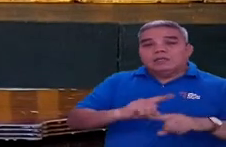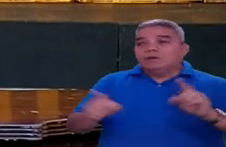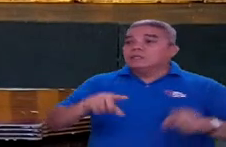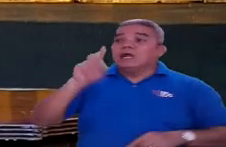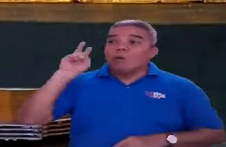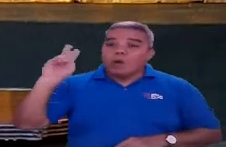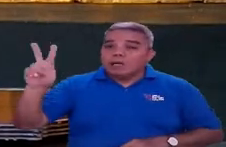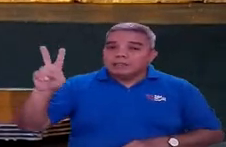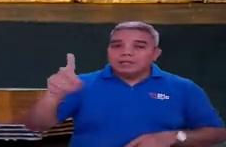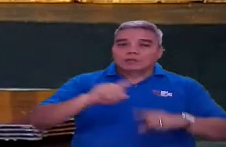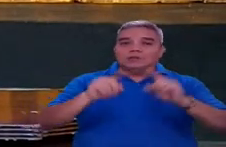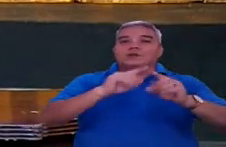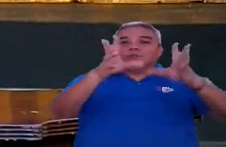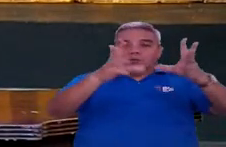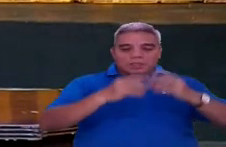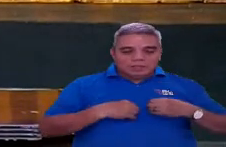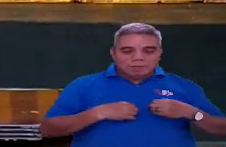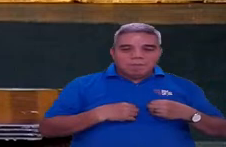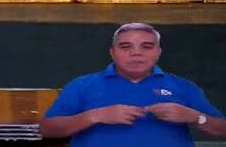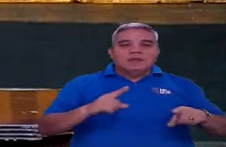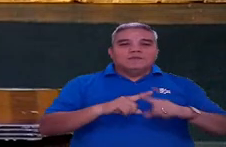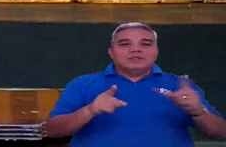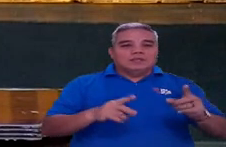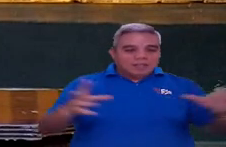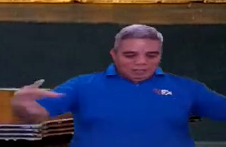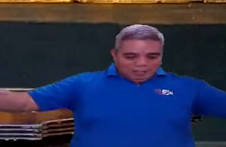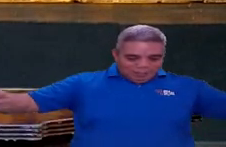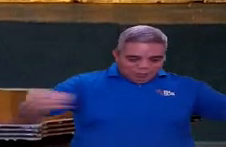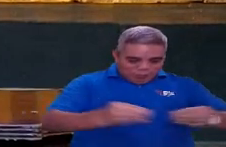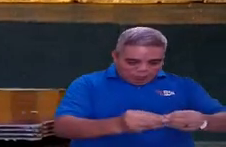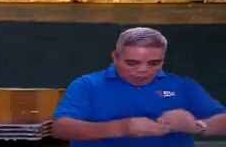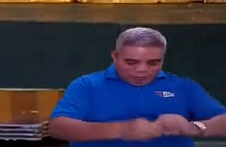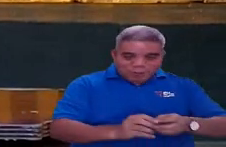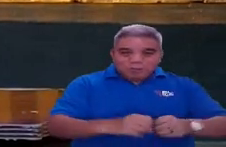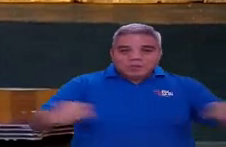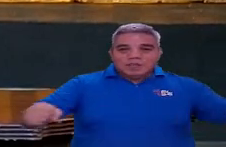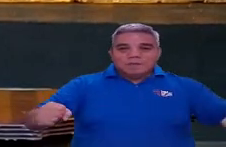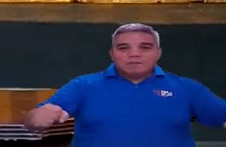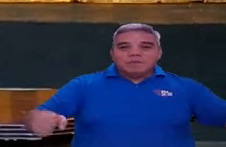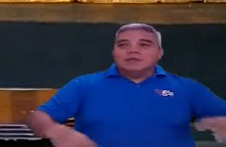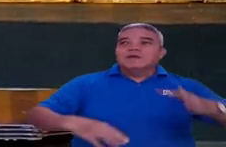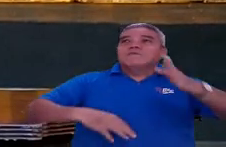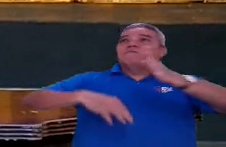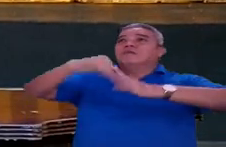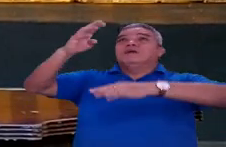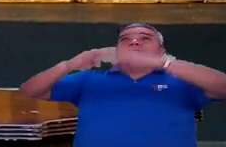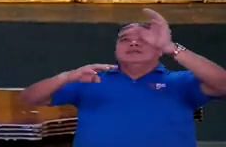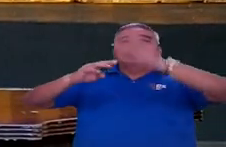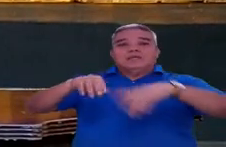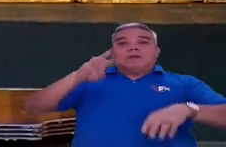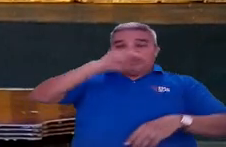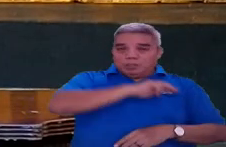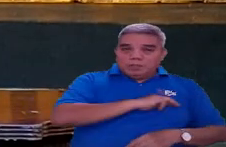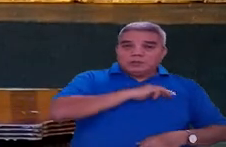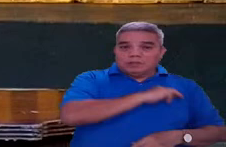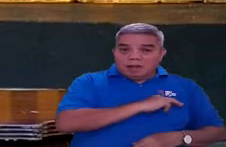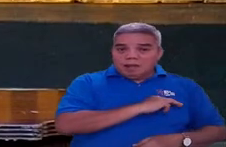dalawa. Dalawa lang ang fluorescent na tinalian ng alambre. Yung building natin, mag-mission-mission ka na.